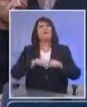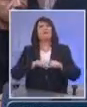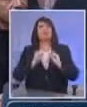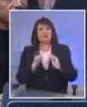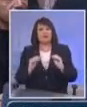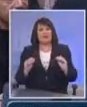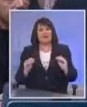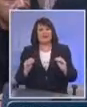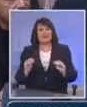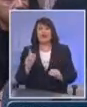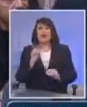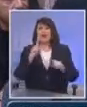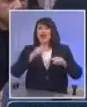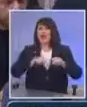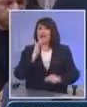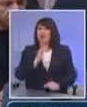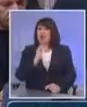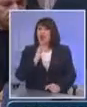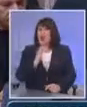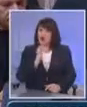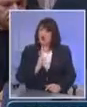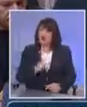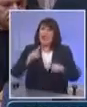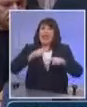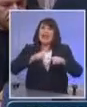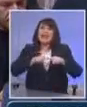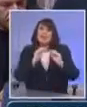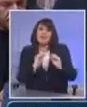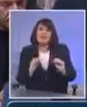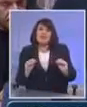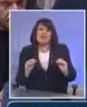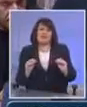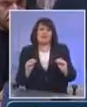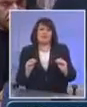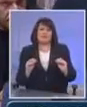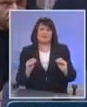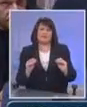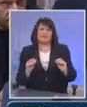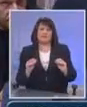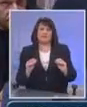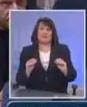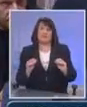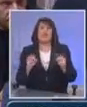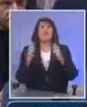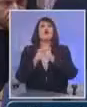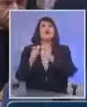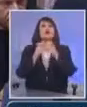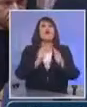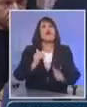και όχι της ελληνόγλωσσης, της ελληνικής παιδείας στα χωριά της Βορείου